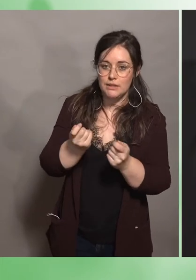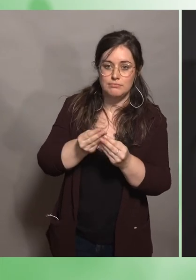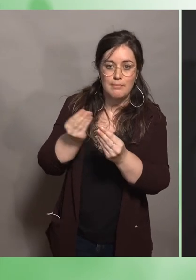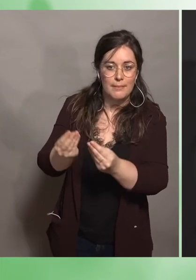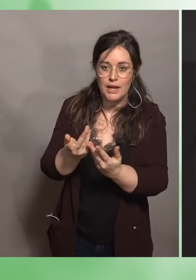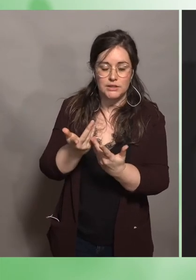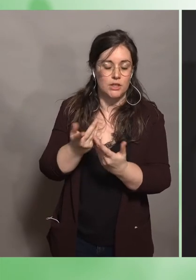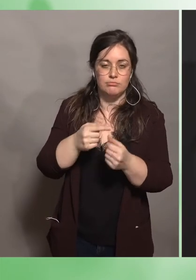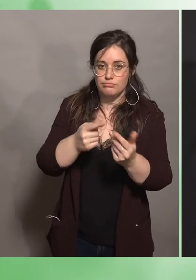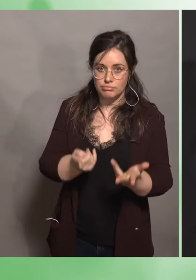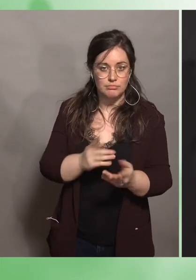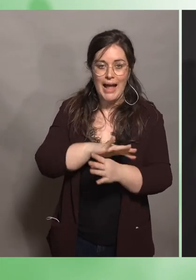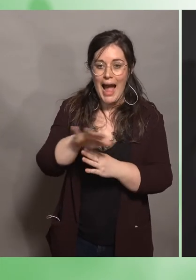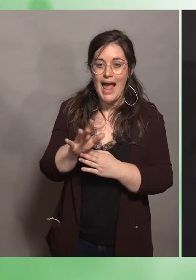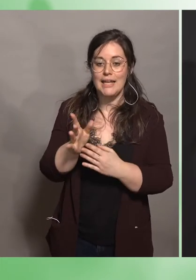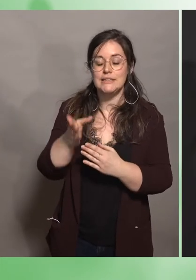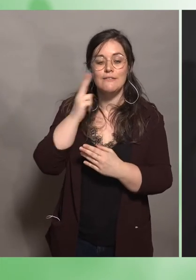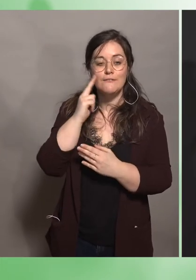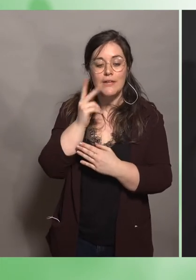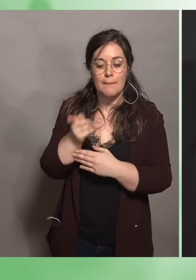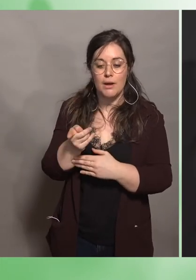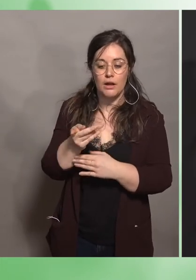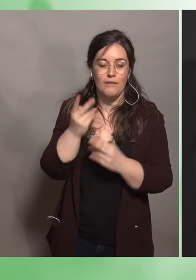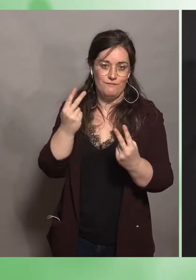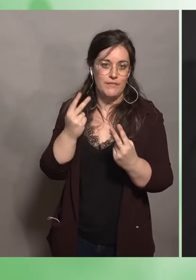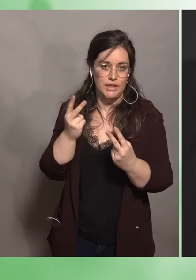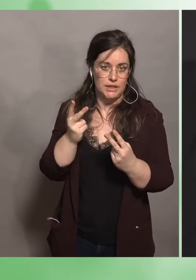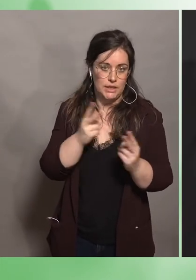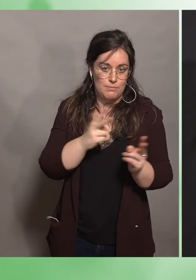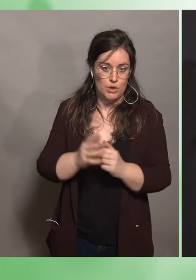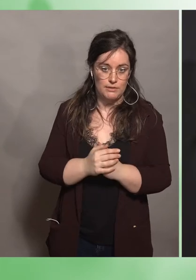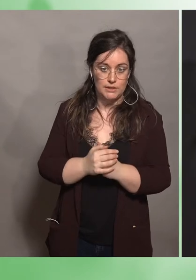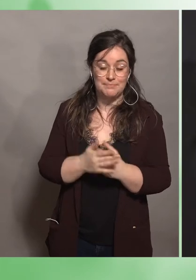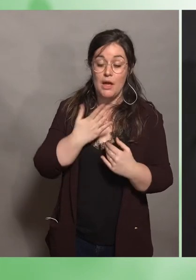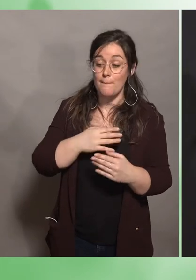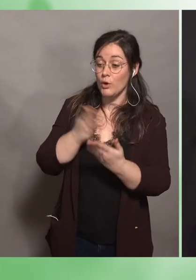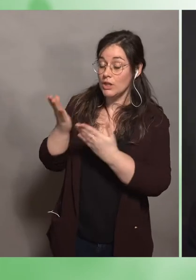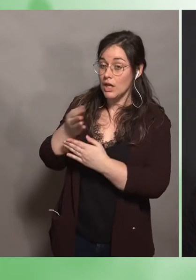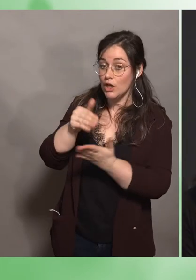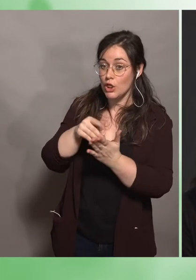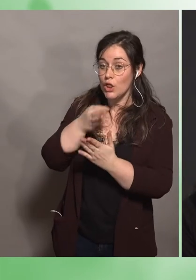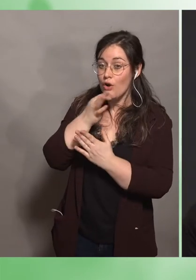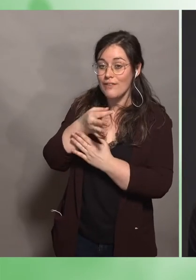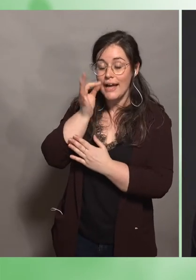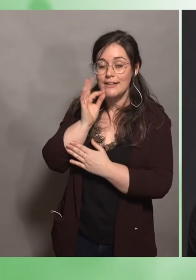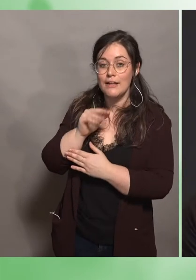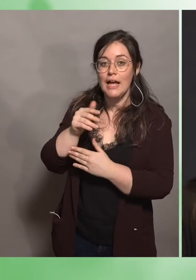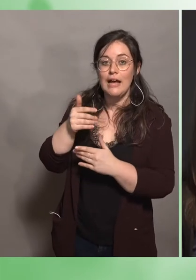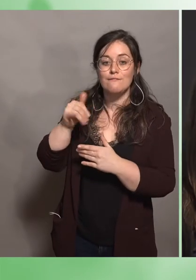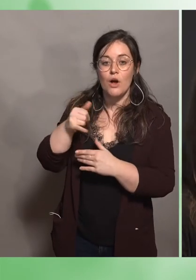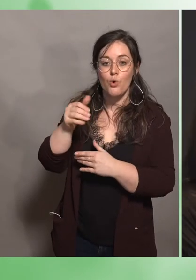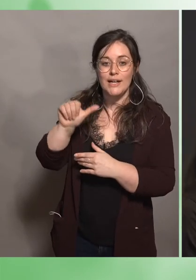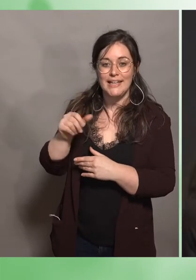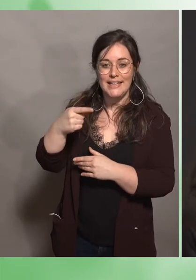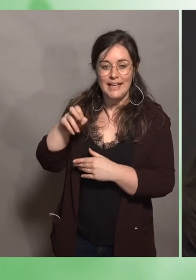Branding, alles, was für ein Unternehmen da eine Rolle spielen könnte. Jetzt möchte ich Sie noch fragen, Frau Jäger, nach dem, was wir da